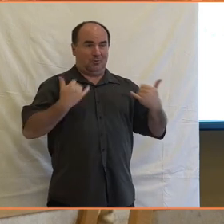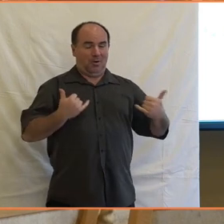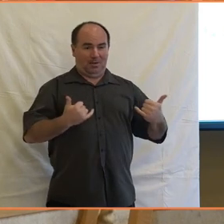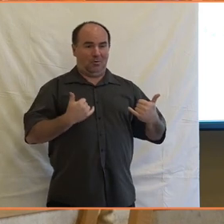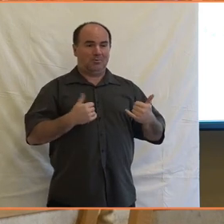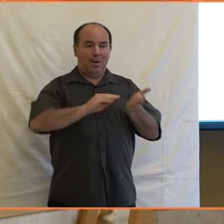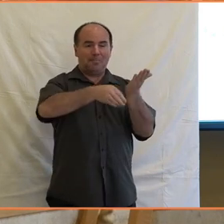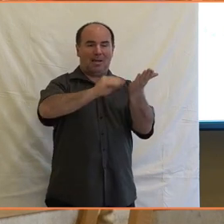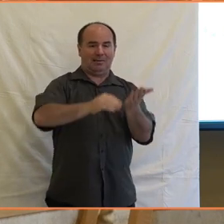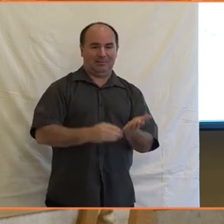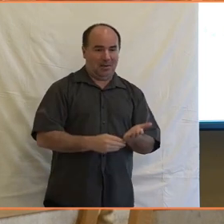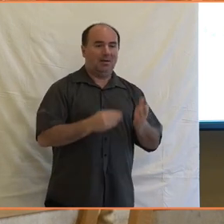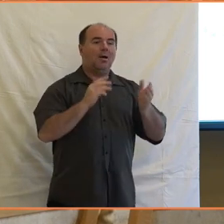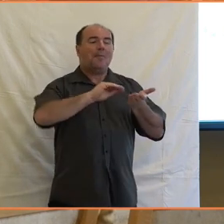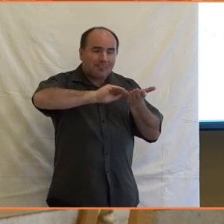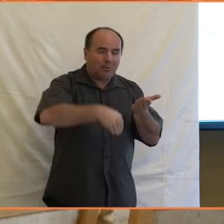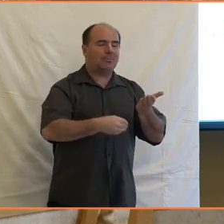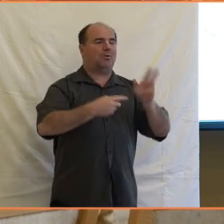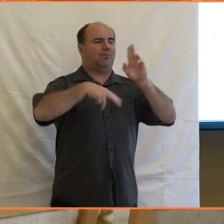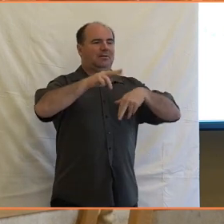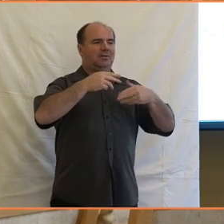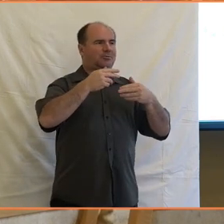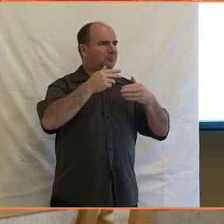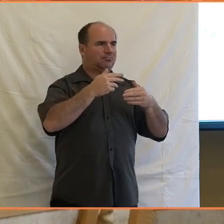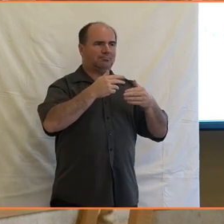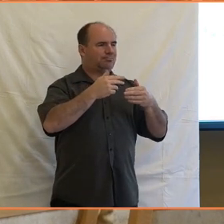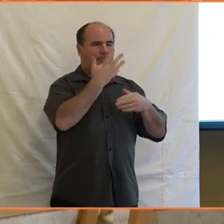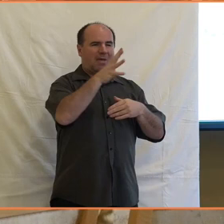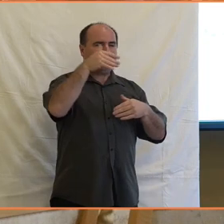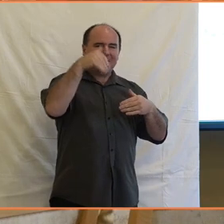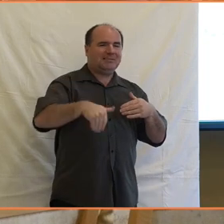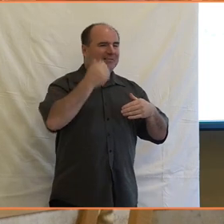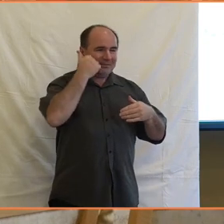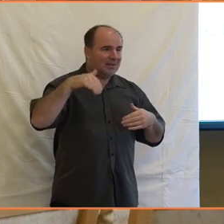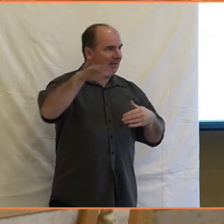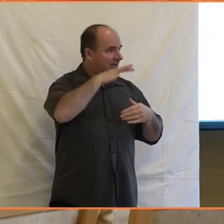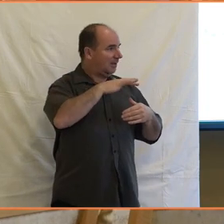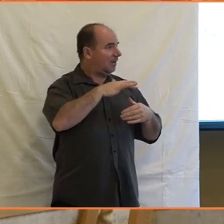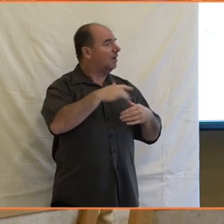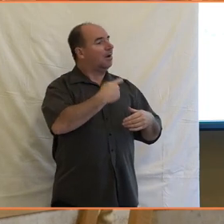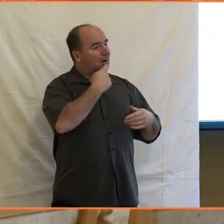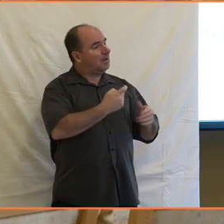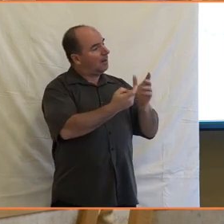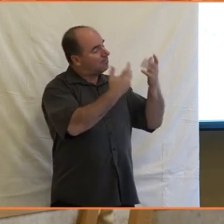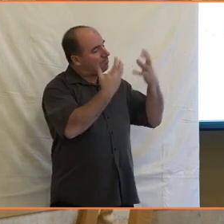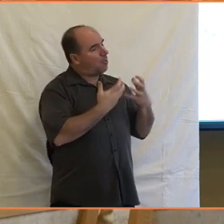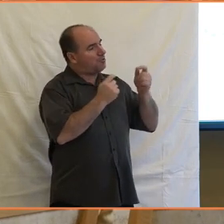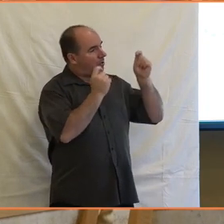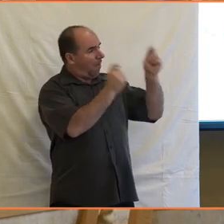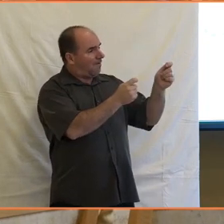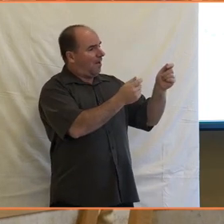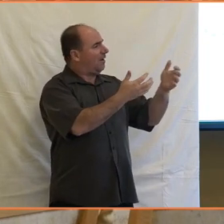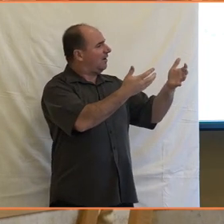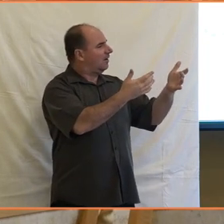500 000 lidí, kde se lidi dovolávali toho, aby byly delší otevírací hodiny třeba na pobočkách bank, aby